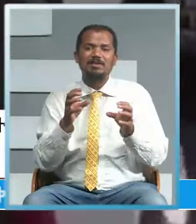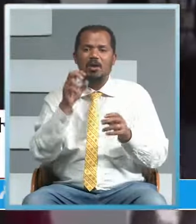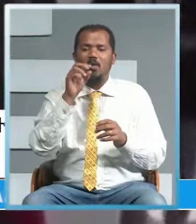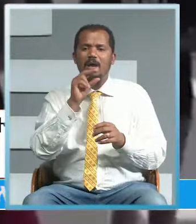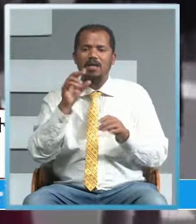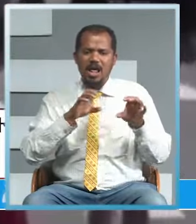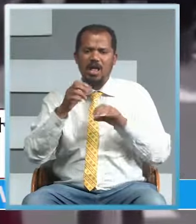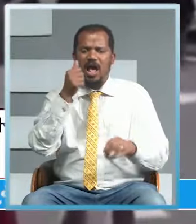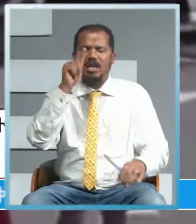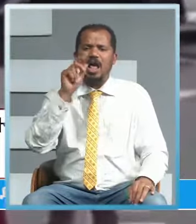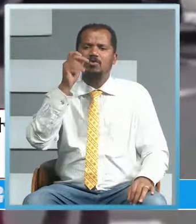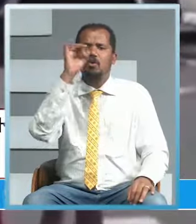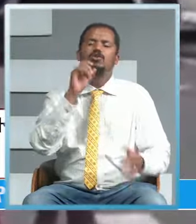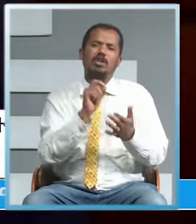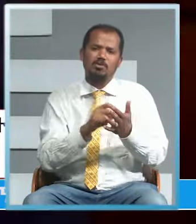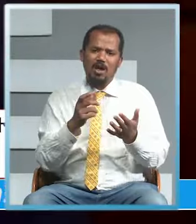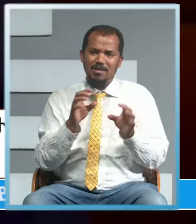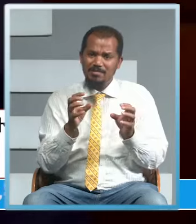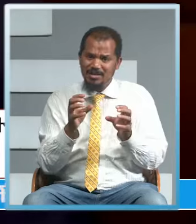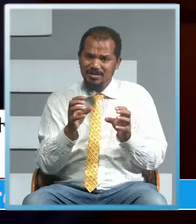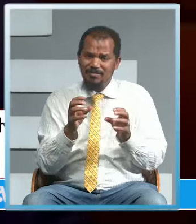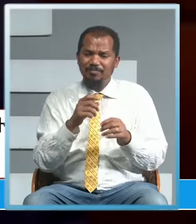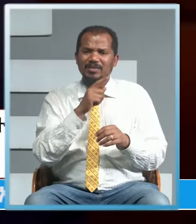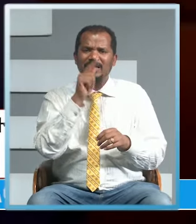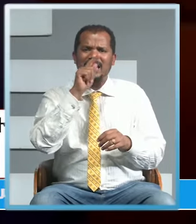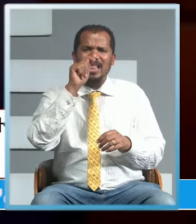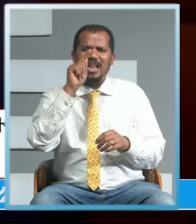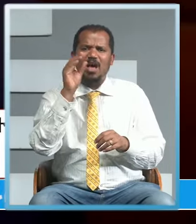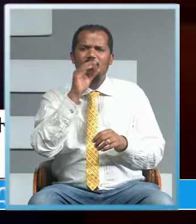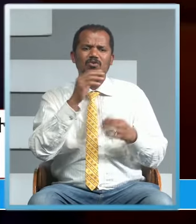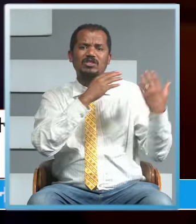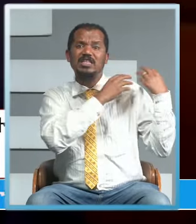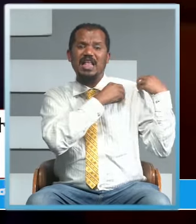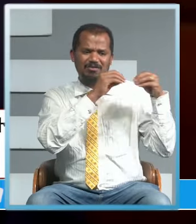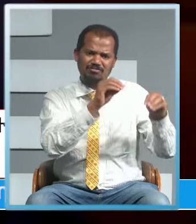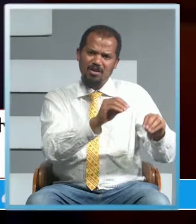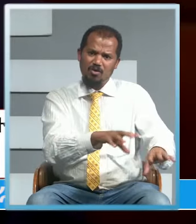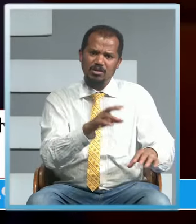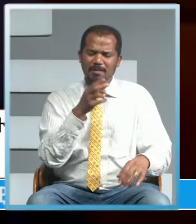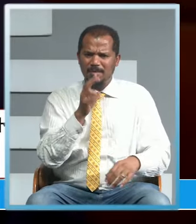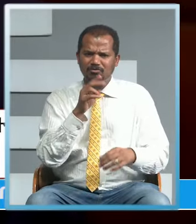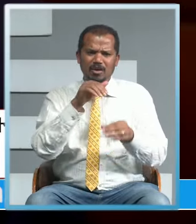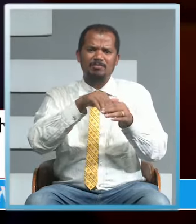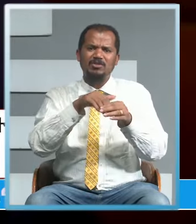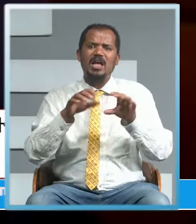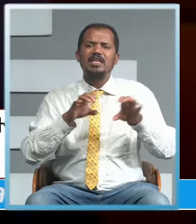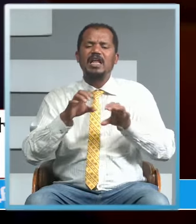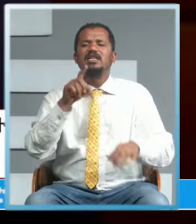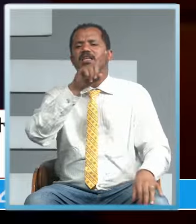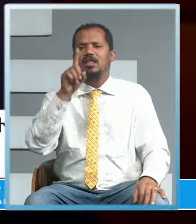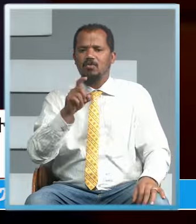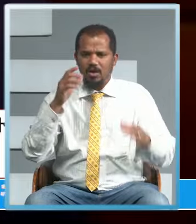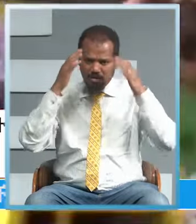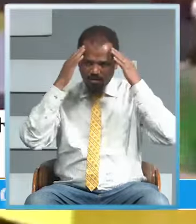እስራኤልን ሚዲያ ዋቢ አድርጎ አናዶሉ ዘግቧል። ለሚዲያው ዘገባ የኔታንያሁ መንግስት ስልጣኑን ለህዝብ እንዲመልስና በአስቸኳይ ምርጫ